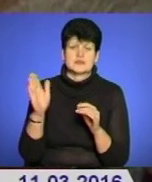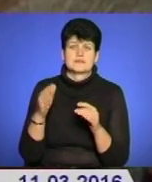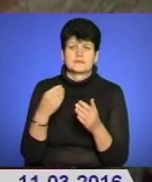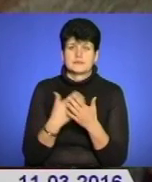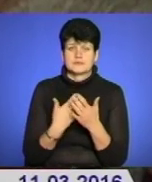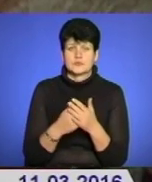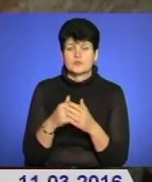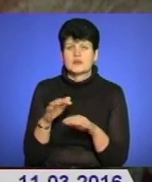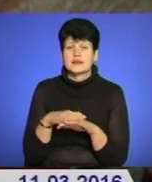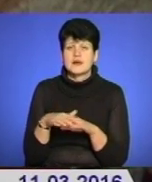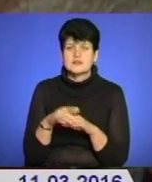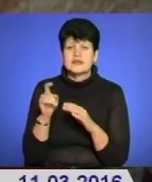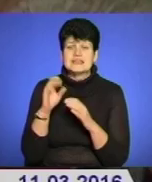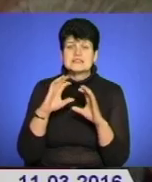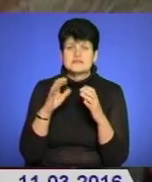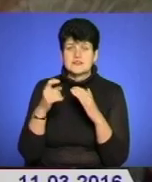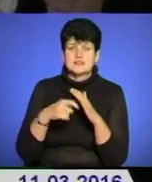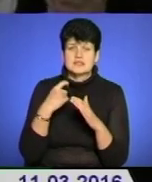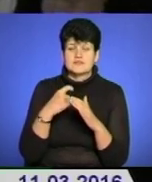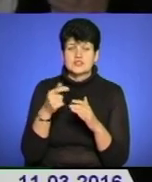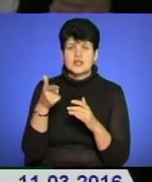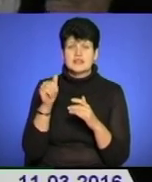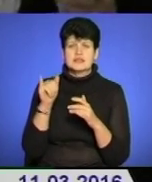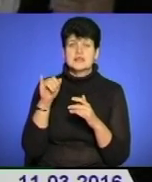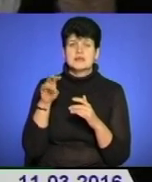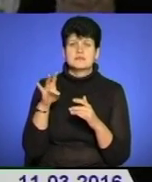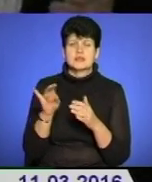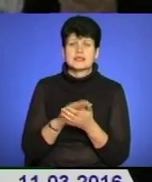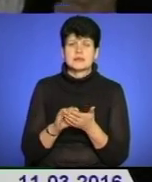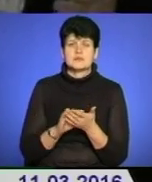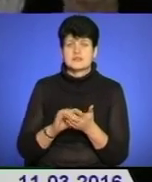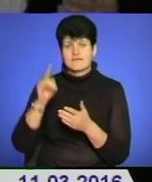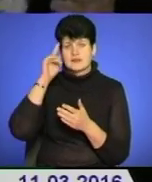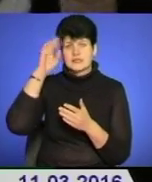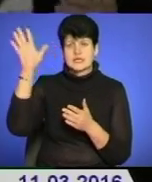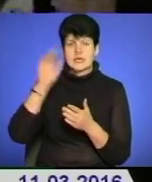Світ дізнався про Україну через гімн, який написав видатний композитор.